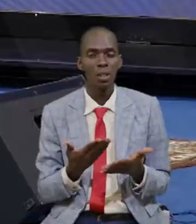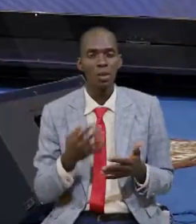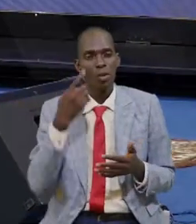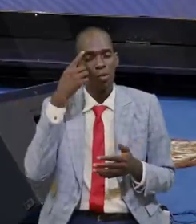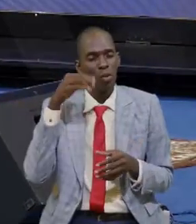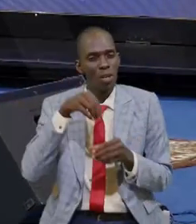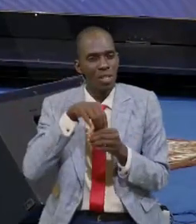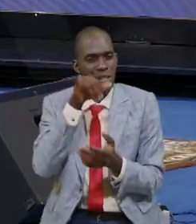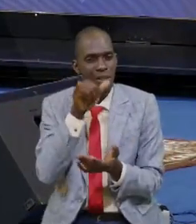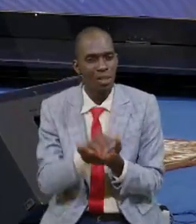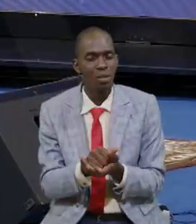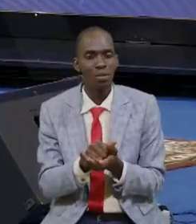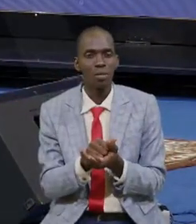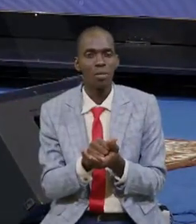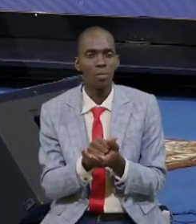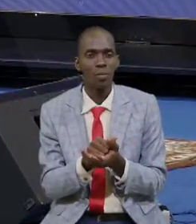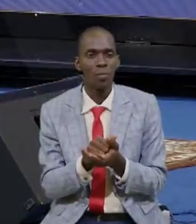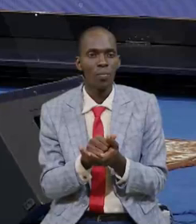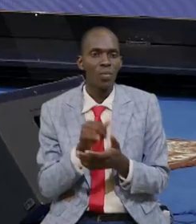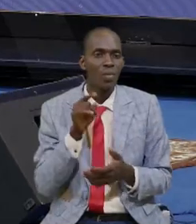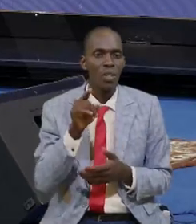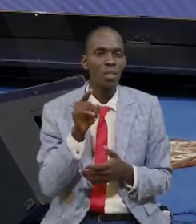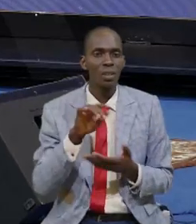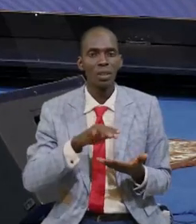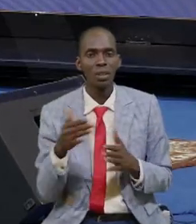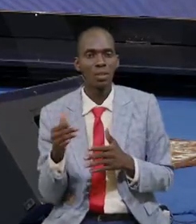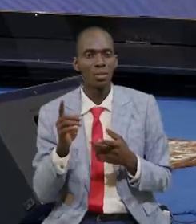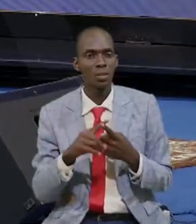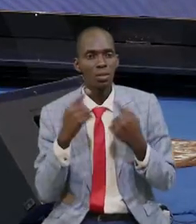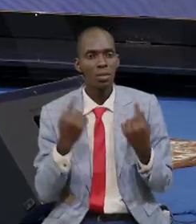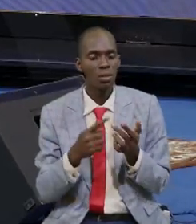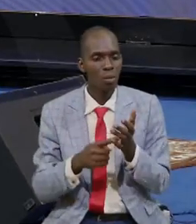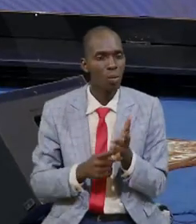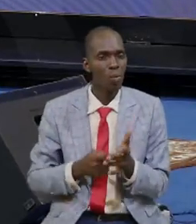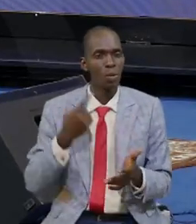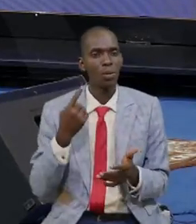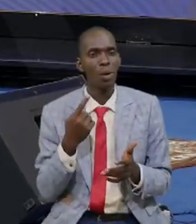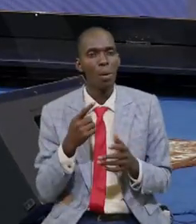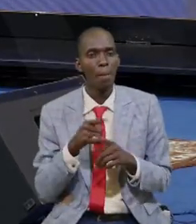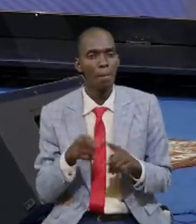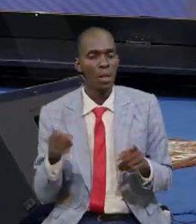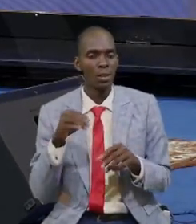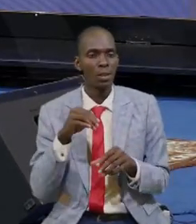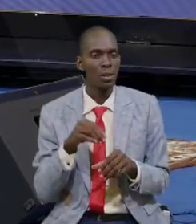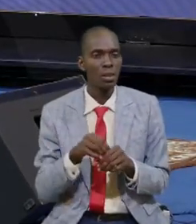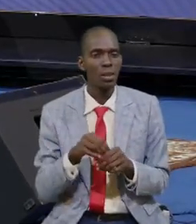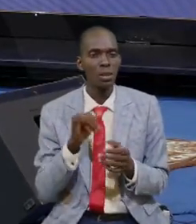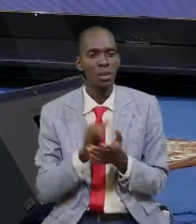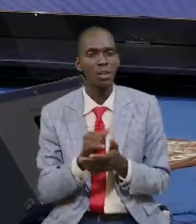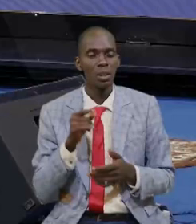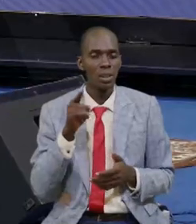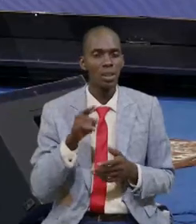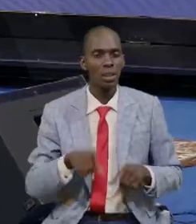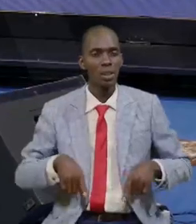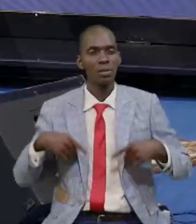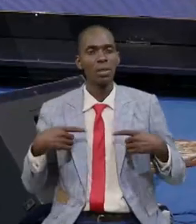car il est mort. Et c'est pour le péché qu'il est mort. Une fois. Pour toutes. Il est